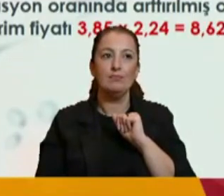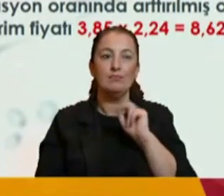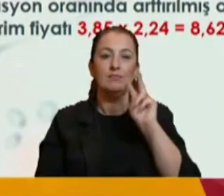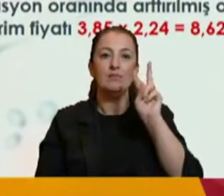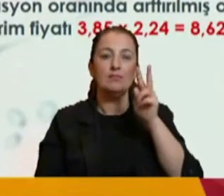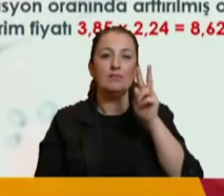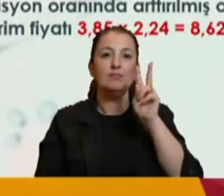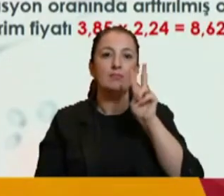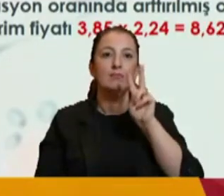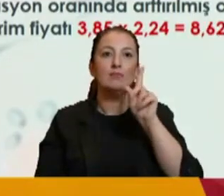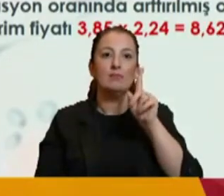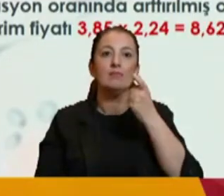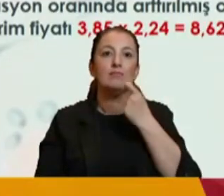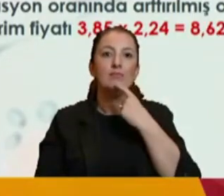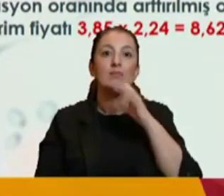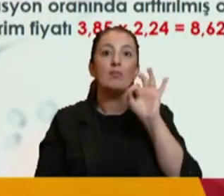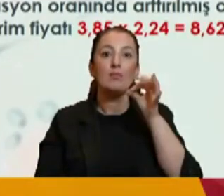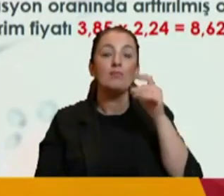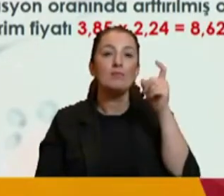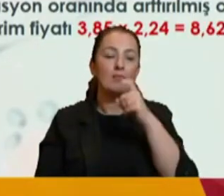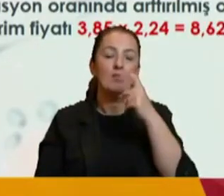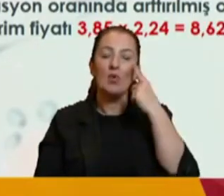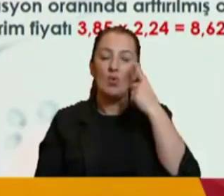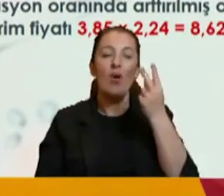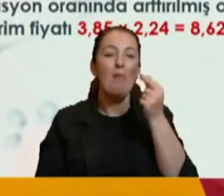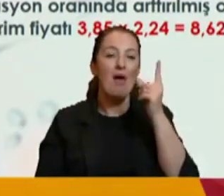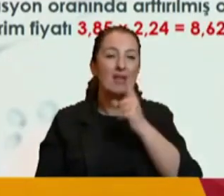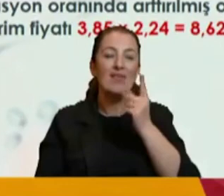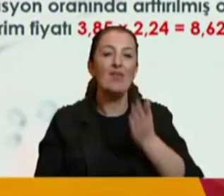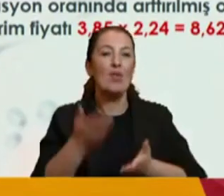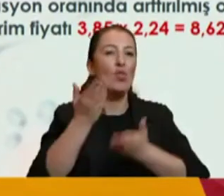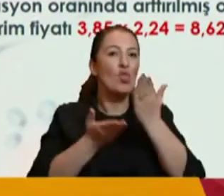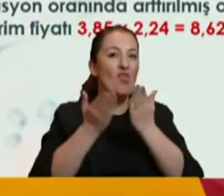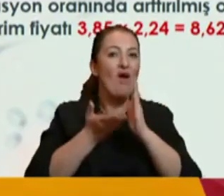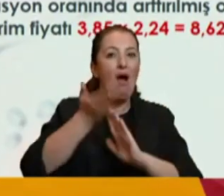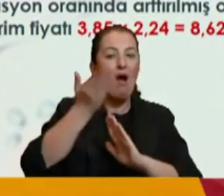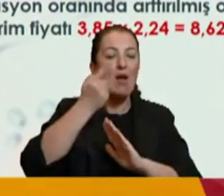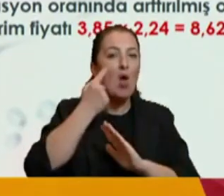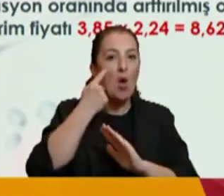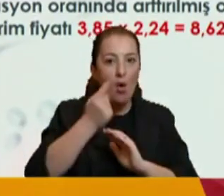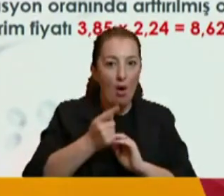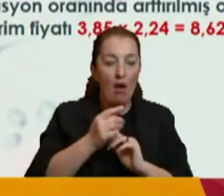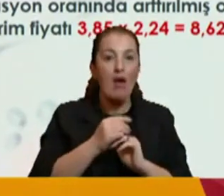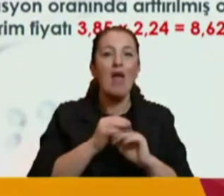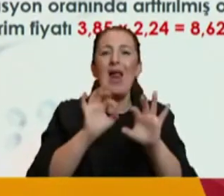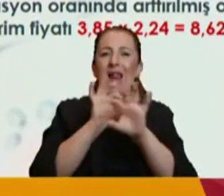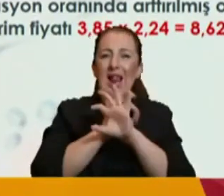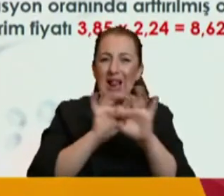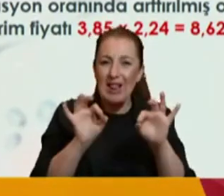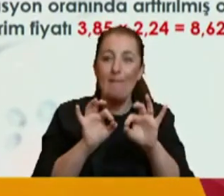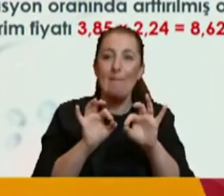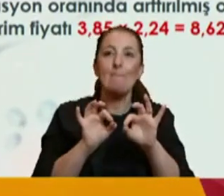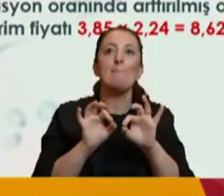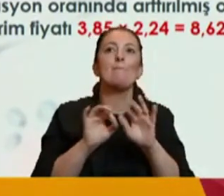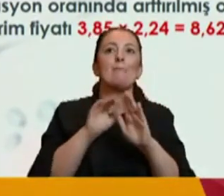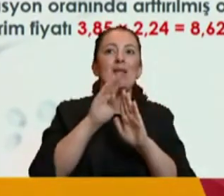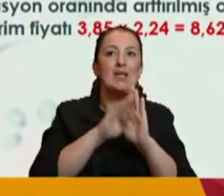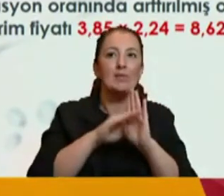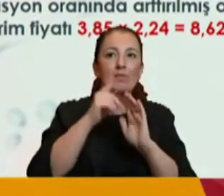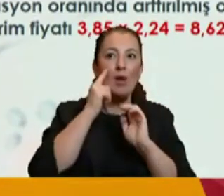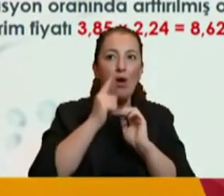12021 yılı Ocak ayında ki tarifenin FIFA arkasındaki tarife göre net indirim oranı